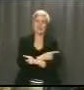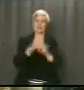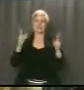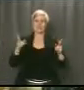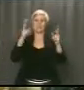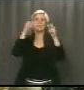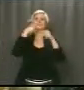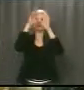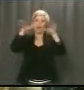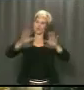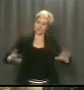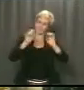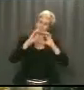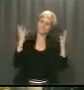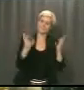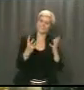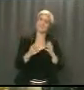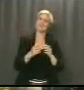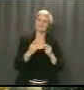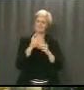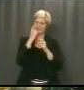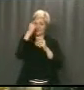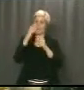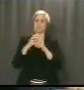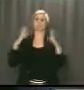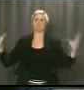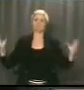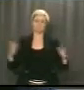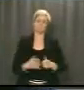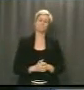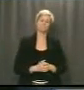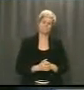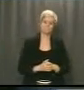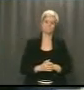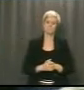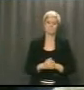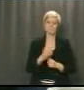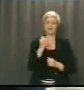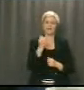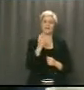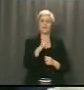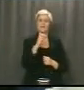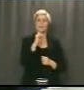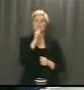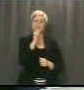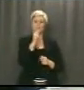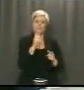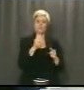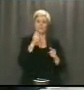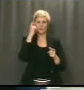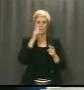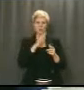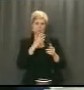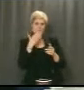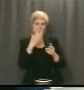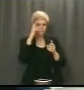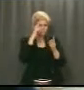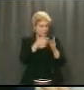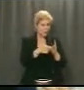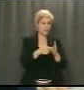Och det är en med Henrik. Tack ordförande. Jag har gittat uttryck för att Inge Gustafsson inte har de bästa av intentioner men jag tror att